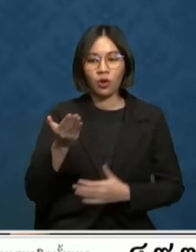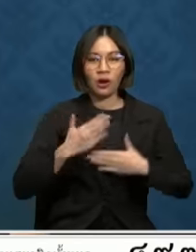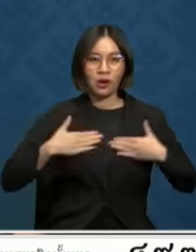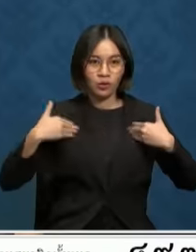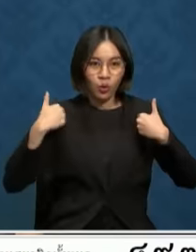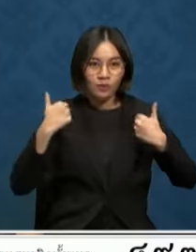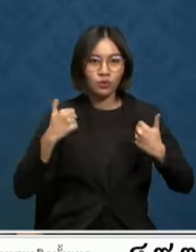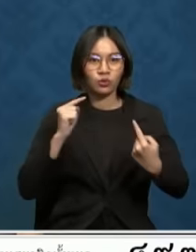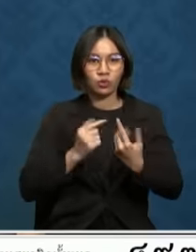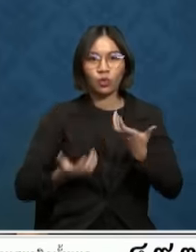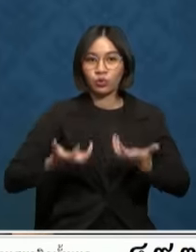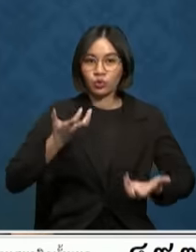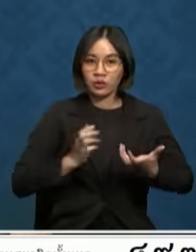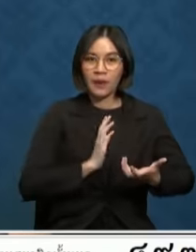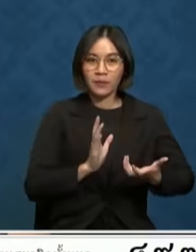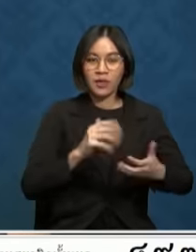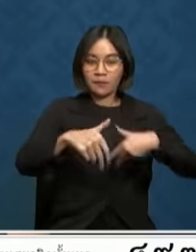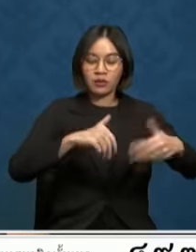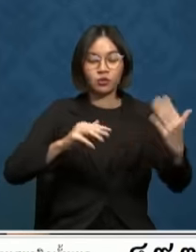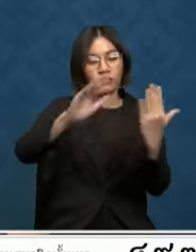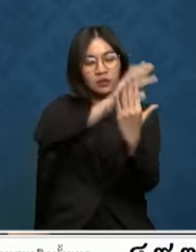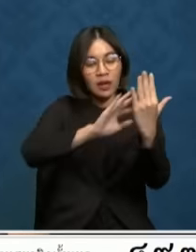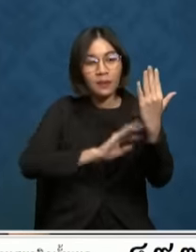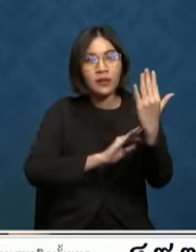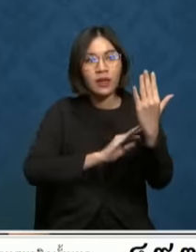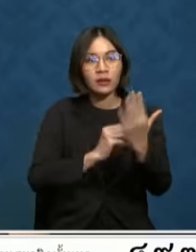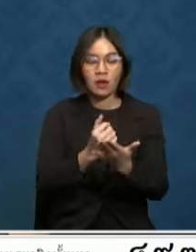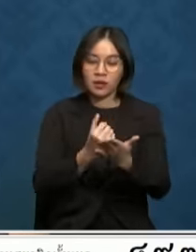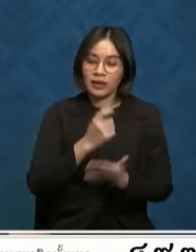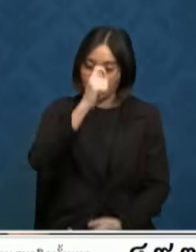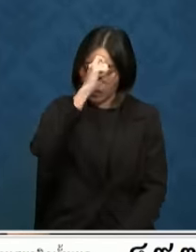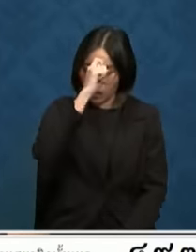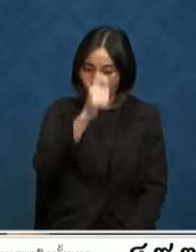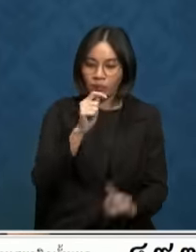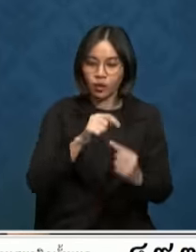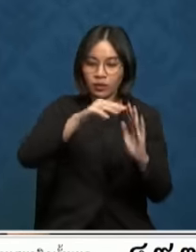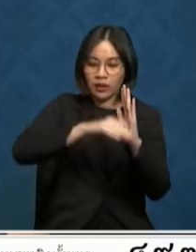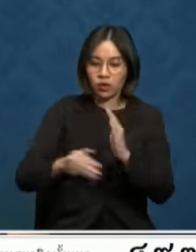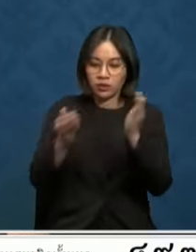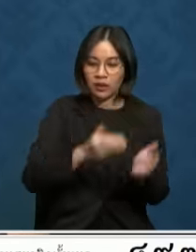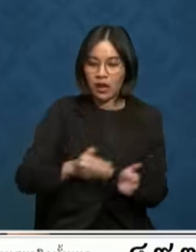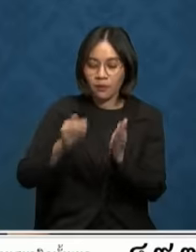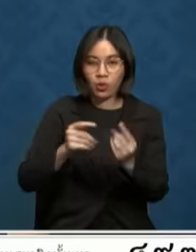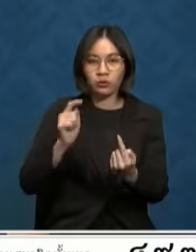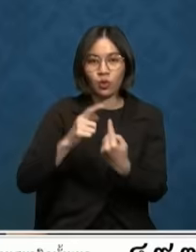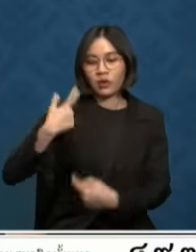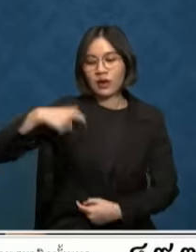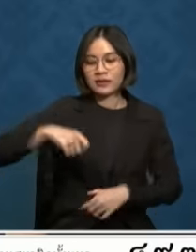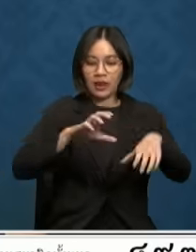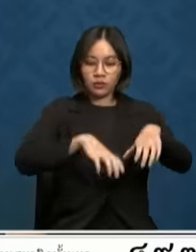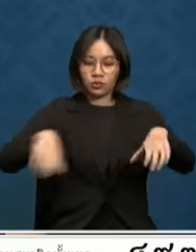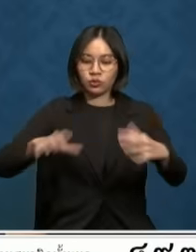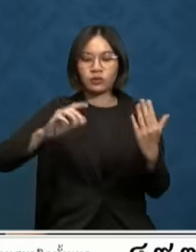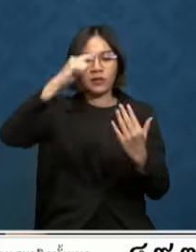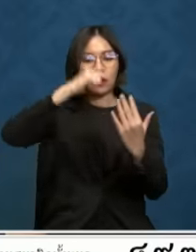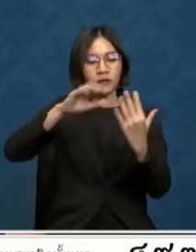กับความยุติธรรมขอให้ประชาชนทั้งประเทศได้โปรดศรัทธาในขบวนการยุติธรรมของทุกศาลที่เกิดขึ้นในประเทศไทย